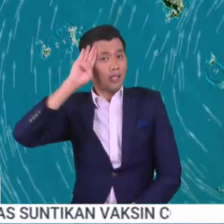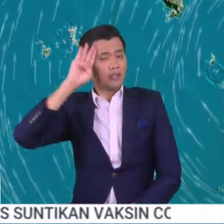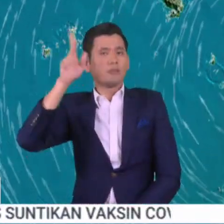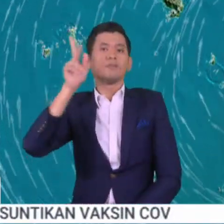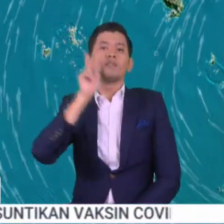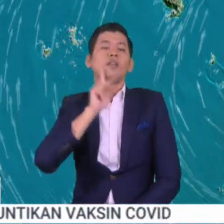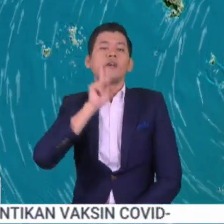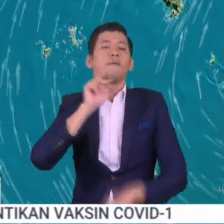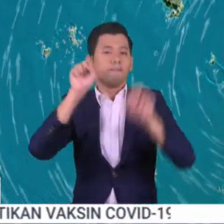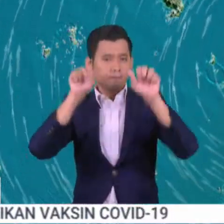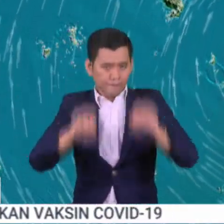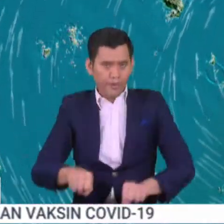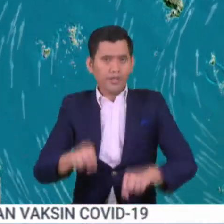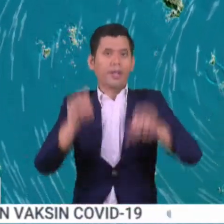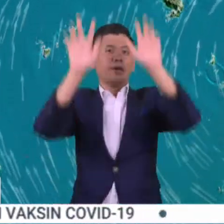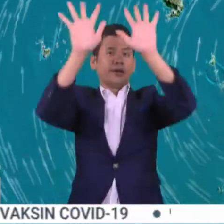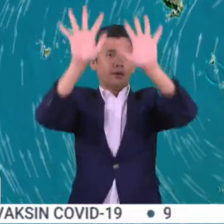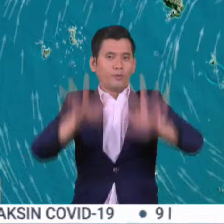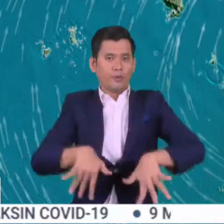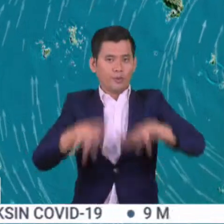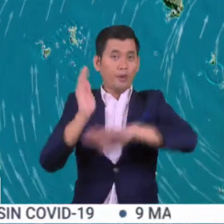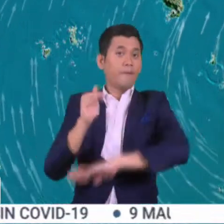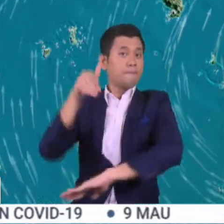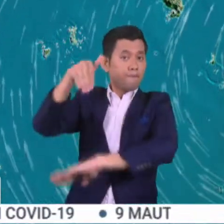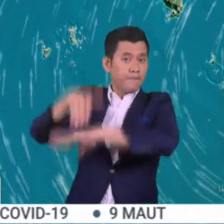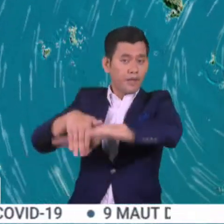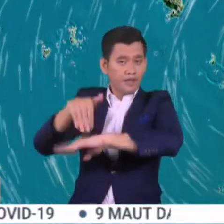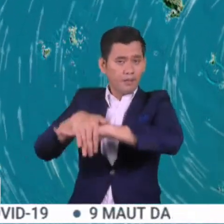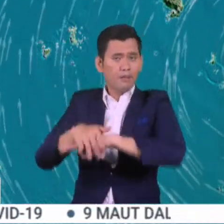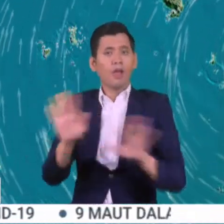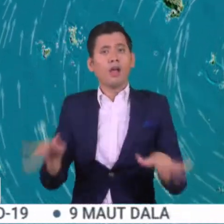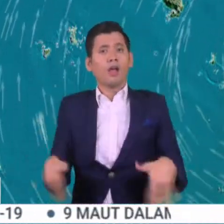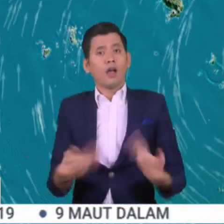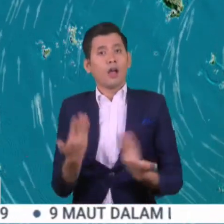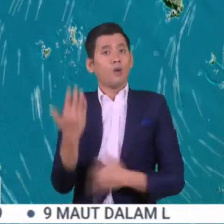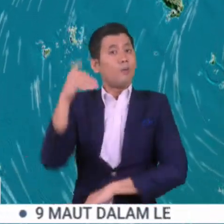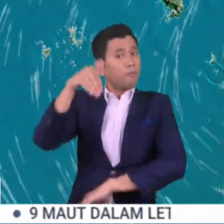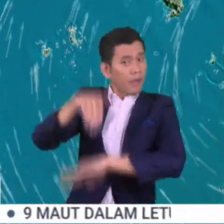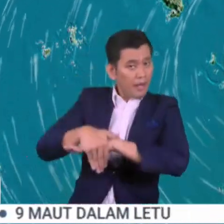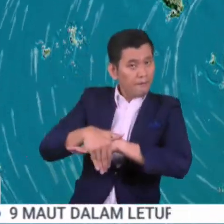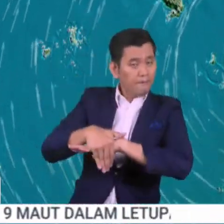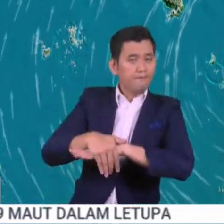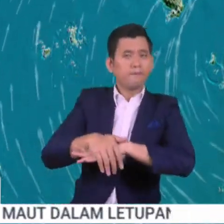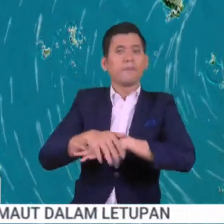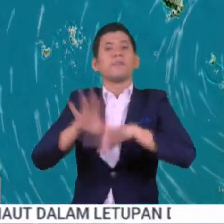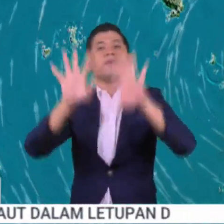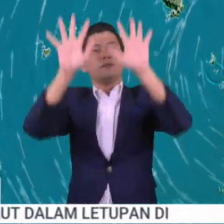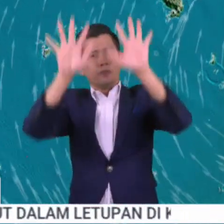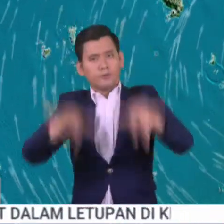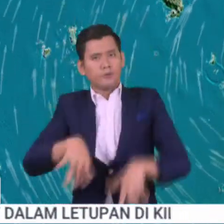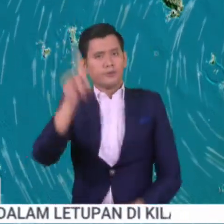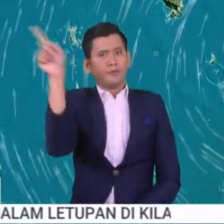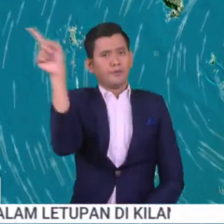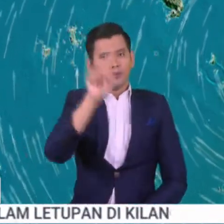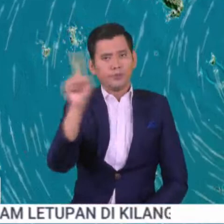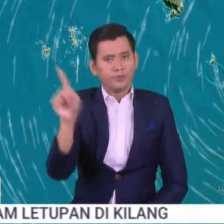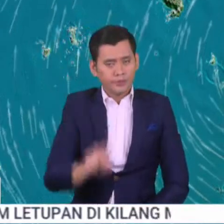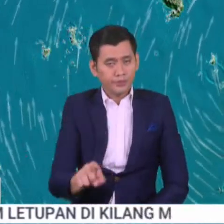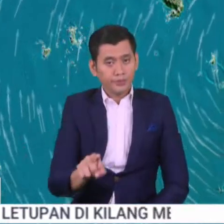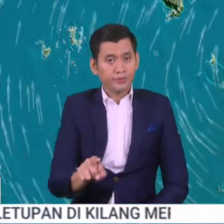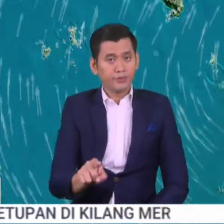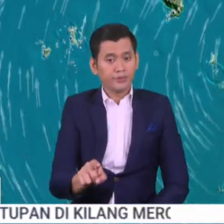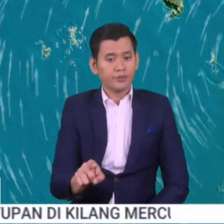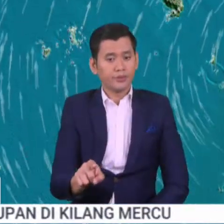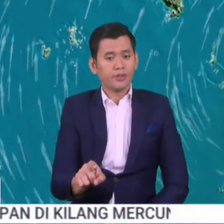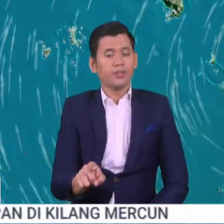dijangkakan boleh berlarutan sehingga ke malam nanti. Pada tengah malam nanti, keadaan cuaca hujan berserta ribut petir dijangkakan ambula terbentuk di